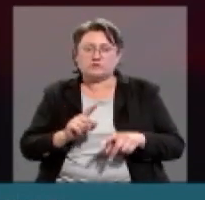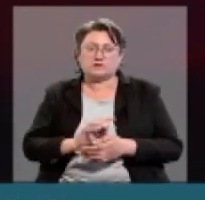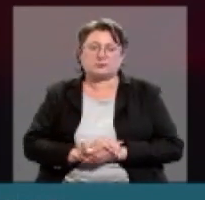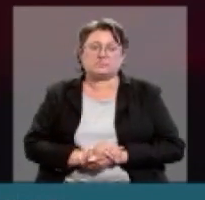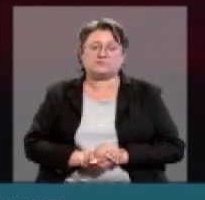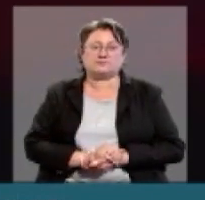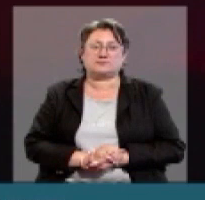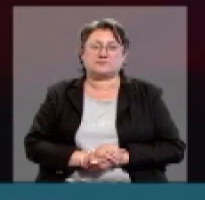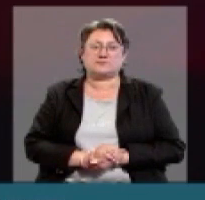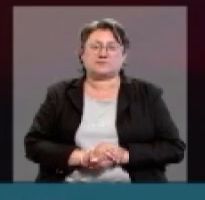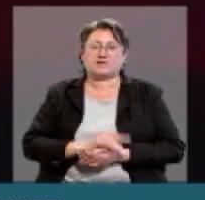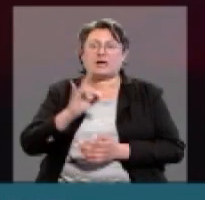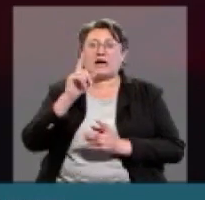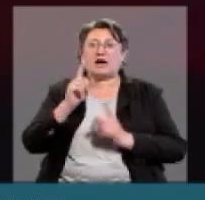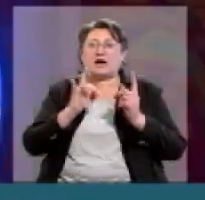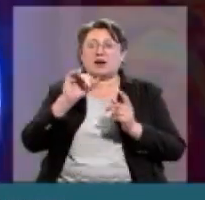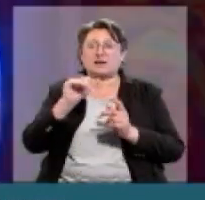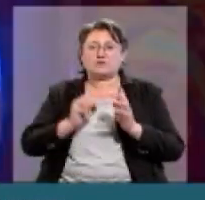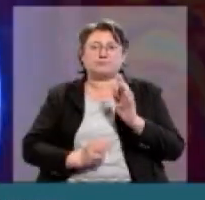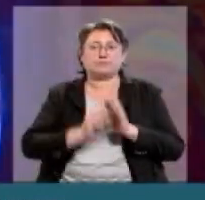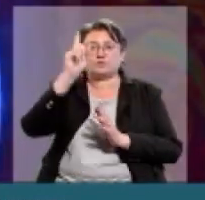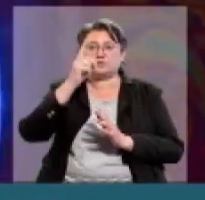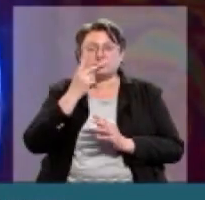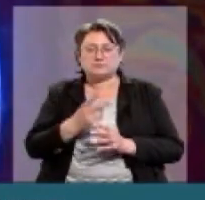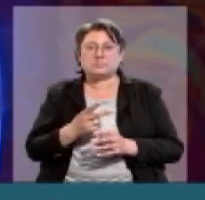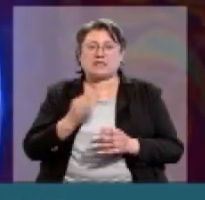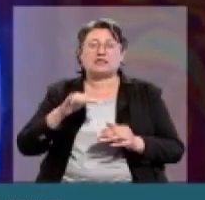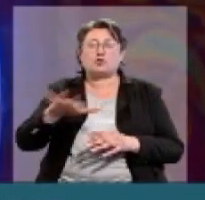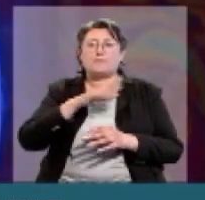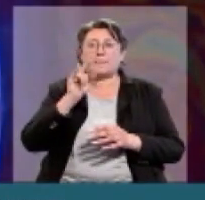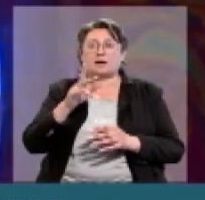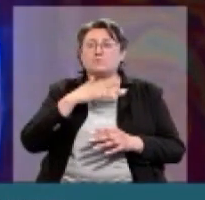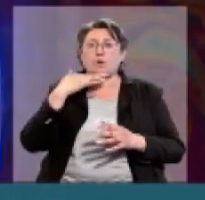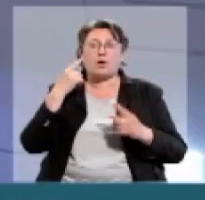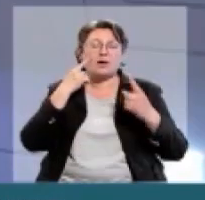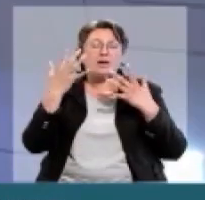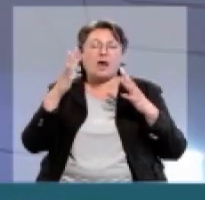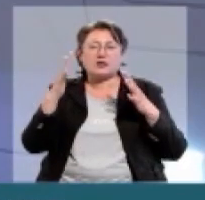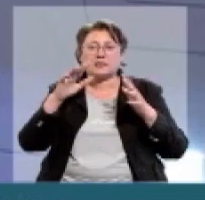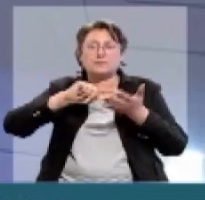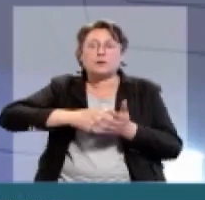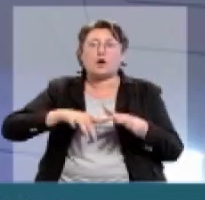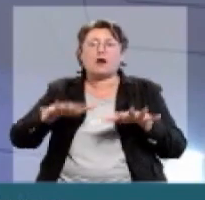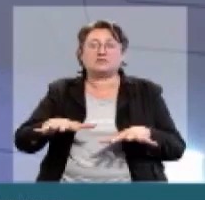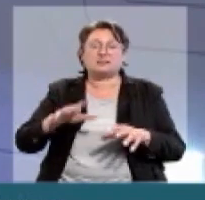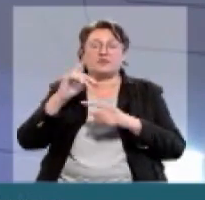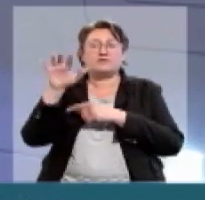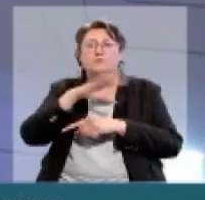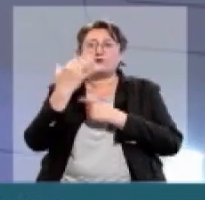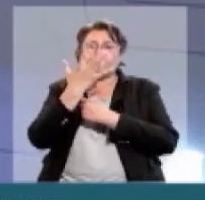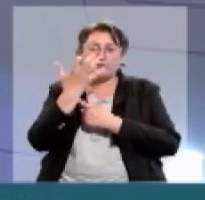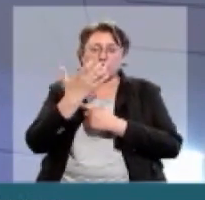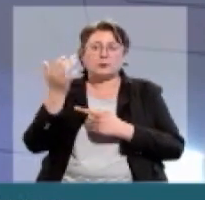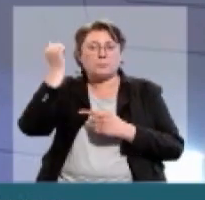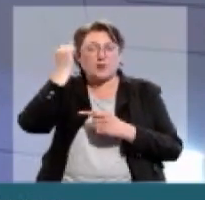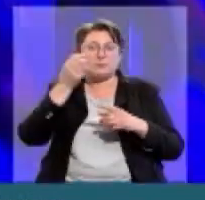взрыв, пуск ракеты особенно. На территории парка множество ярких локаций, где жители области фотографируются и